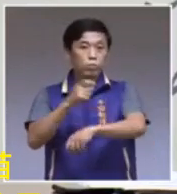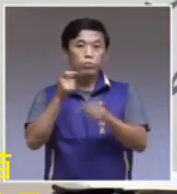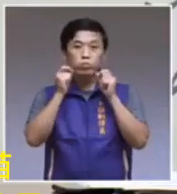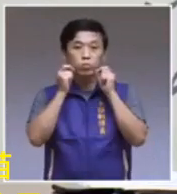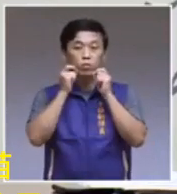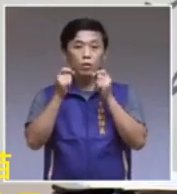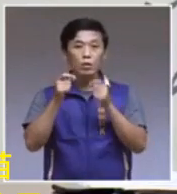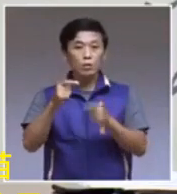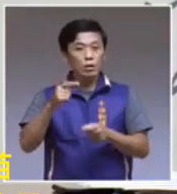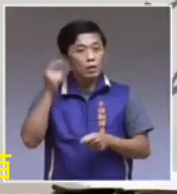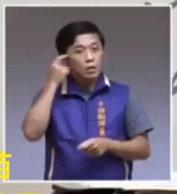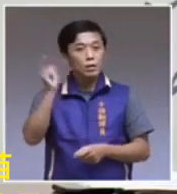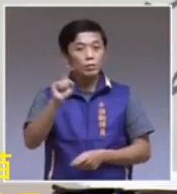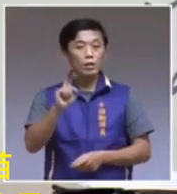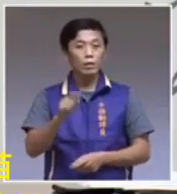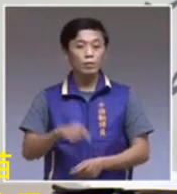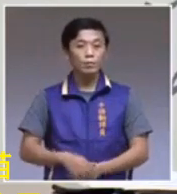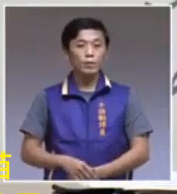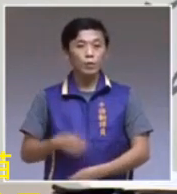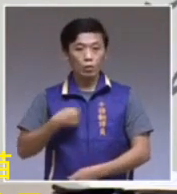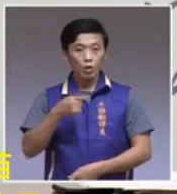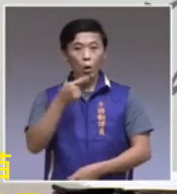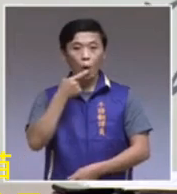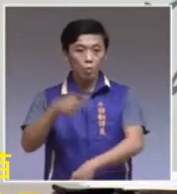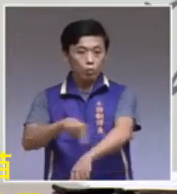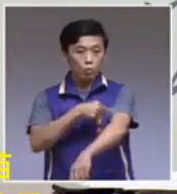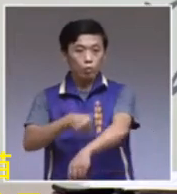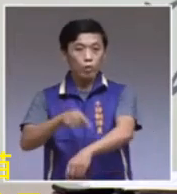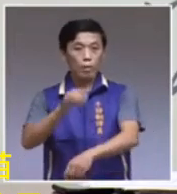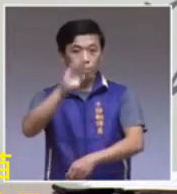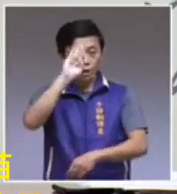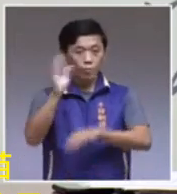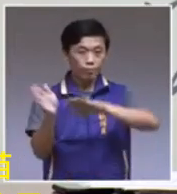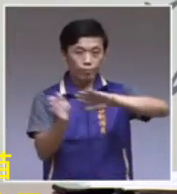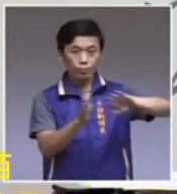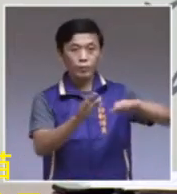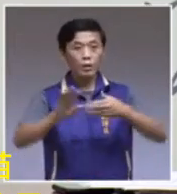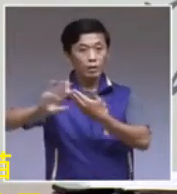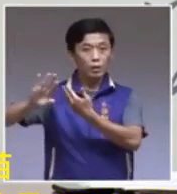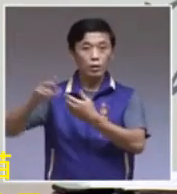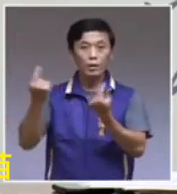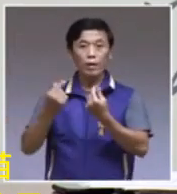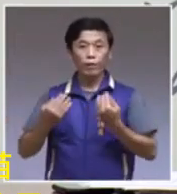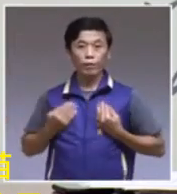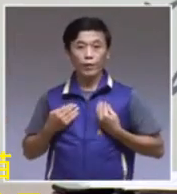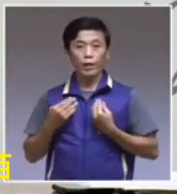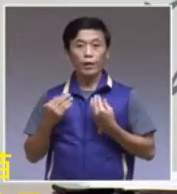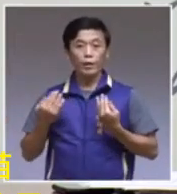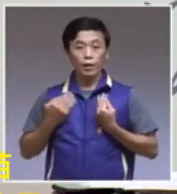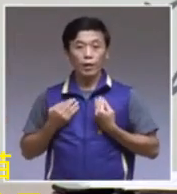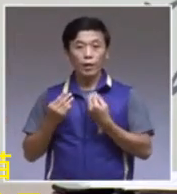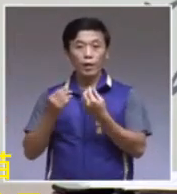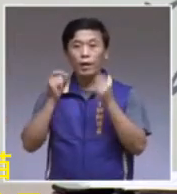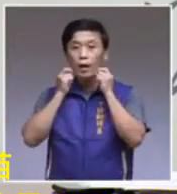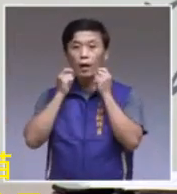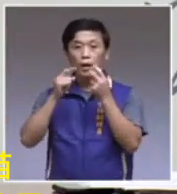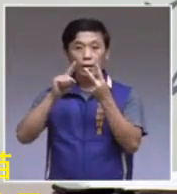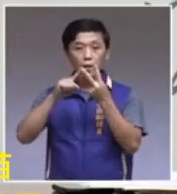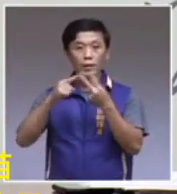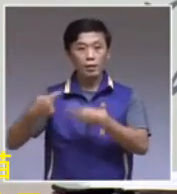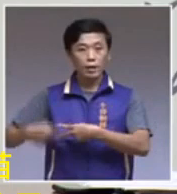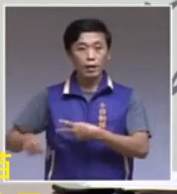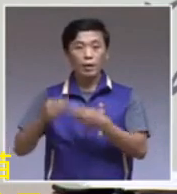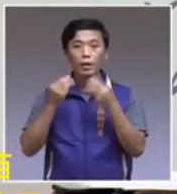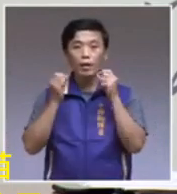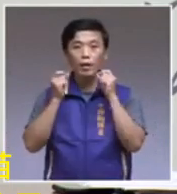质的固态瘤，就是我们血液病以外的，譬如说肺癌、肝癌或者是肾细胞癌这